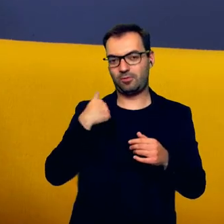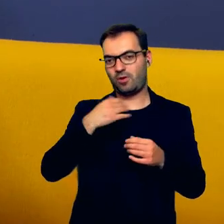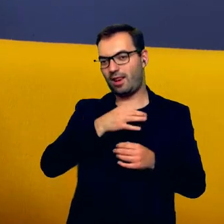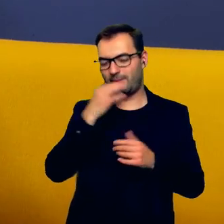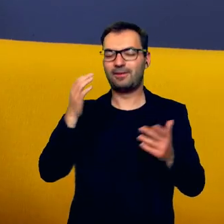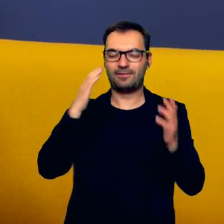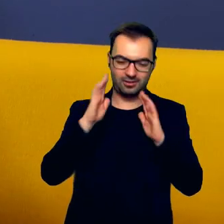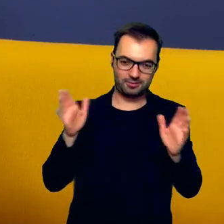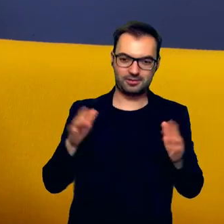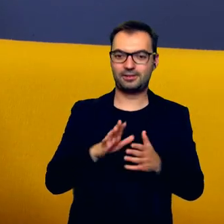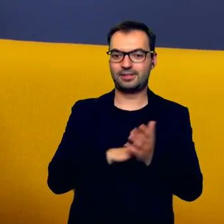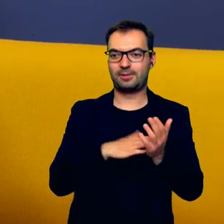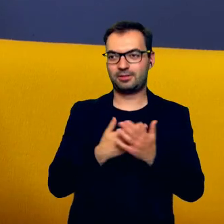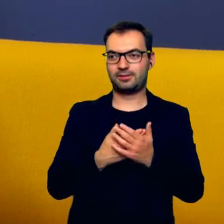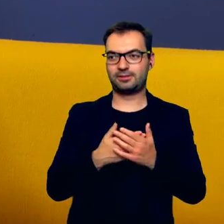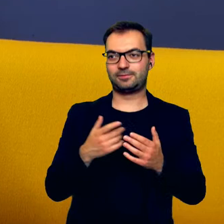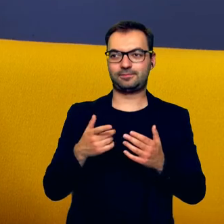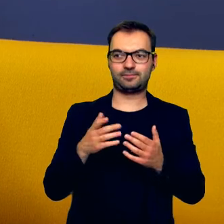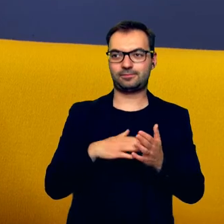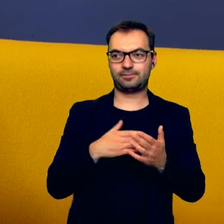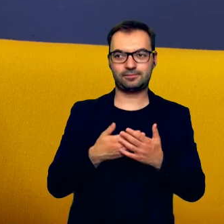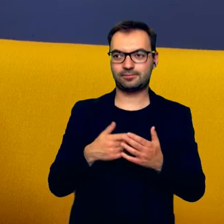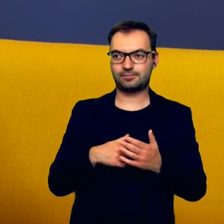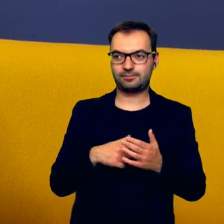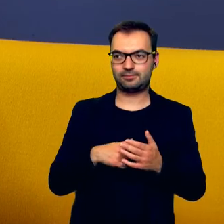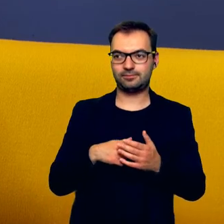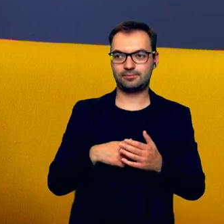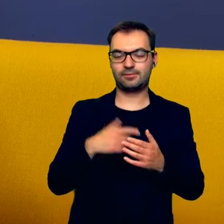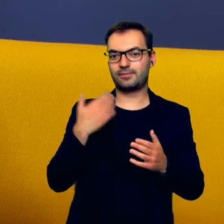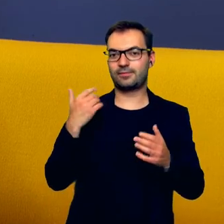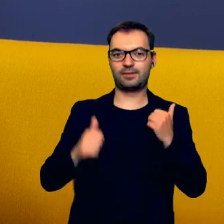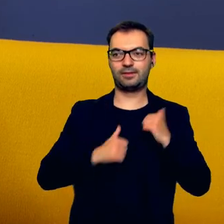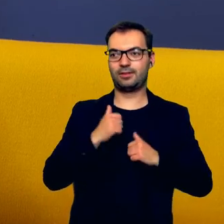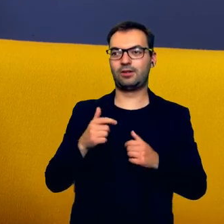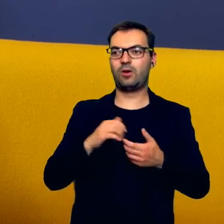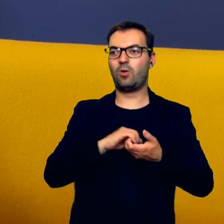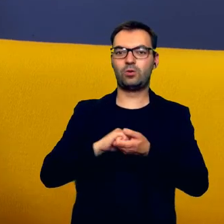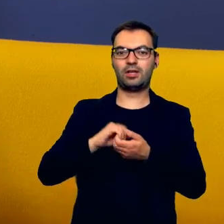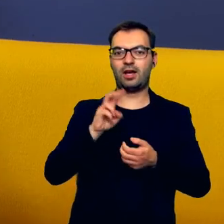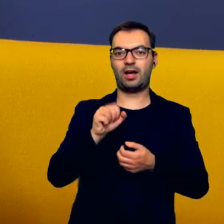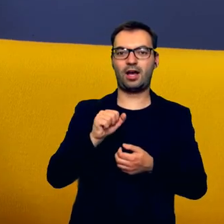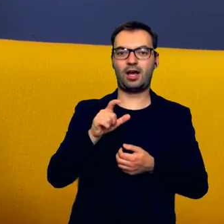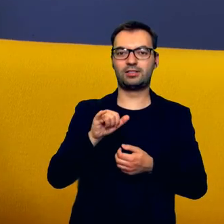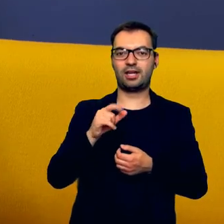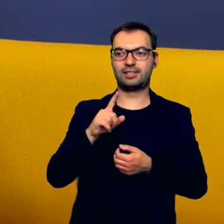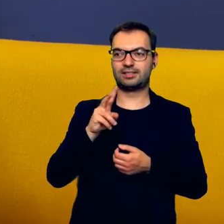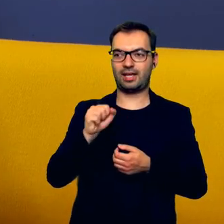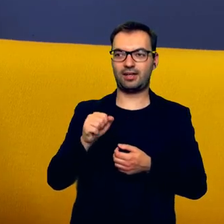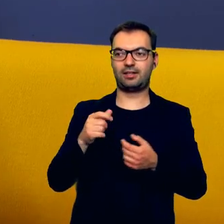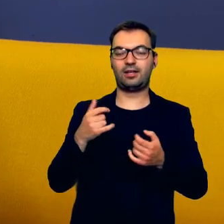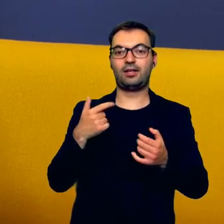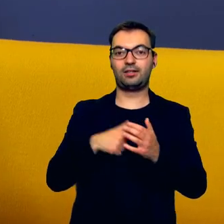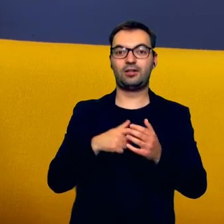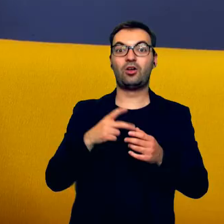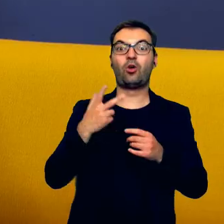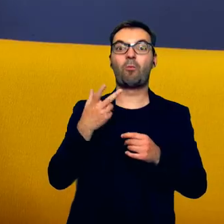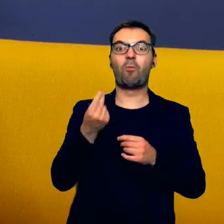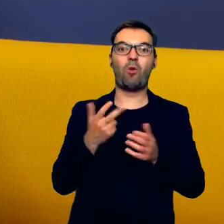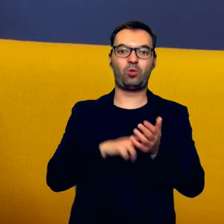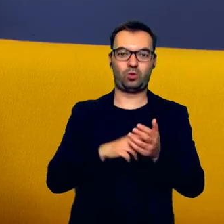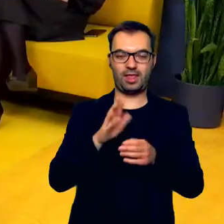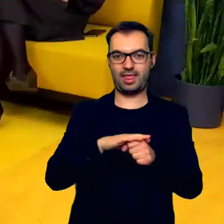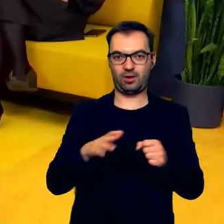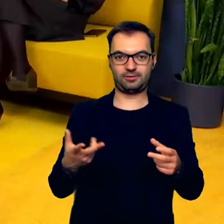niż wyglądało. Na przykład no, ta choćby zaprzepaszczona Unia Hadziacka, która mogła stworzyć Rzeczpospolite Trojga